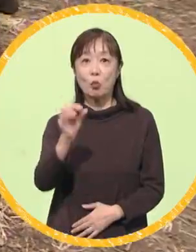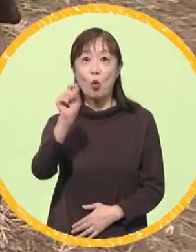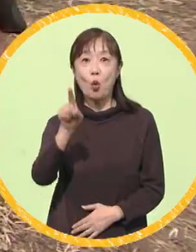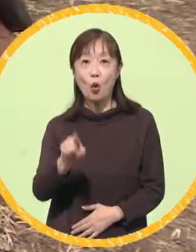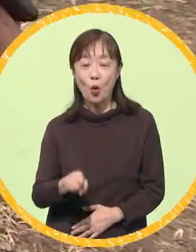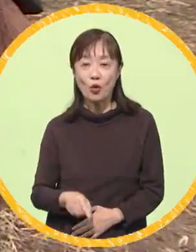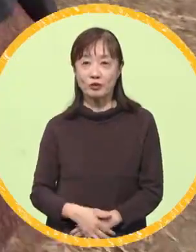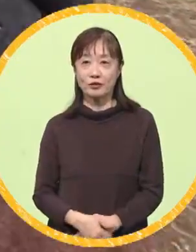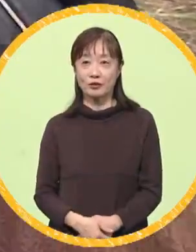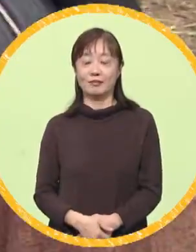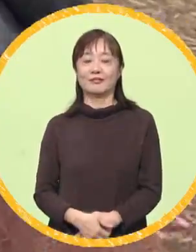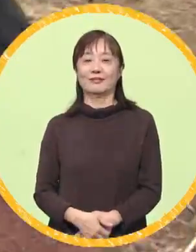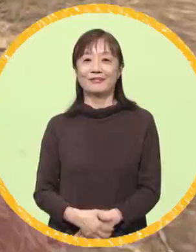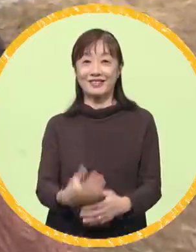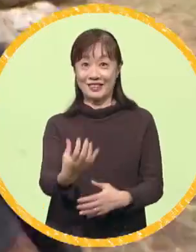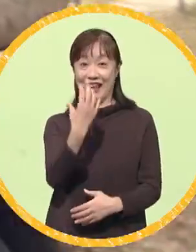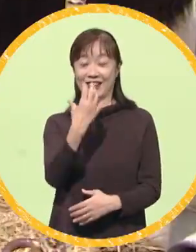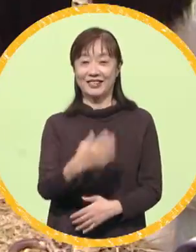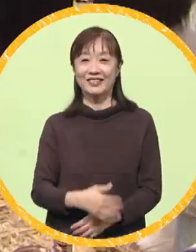っきい。